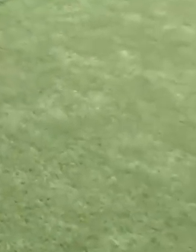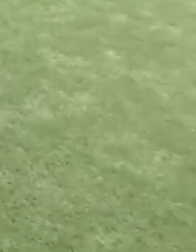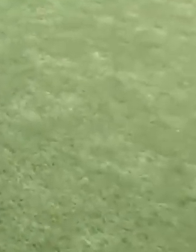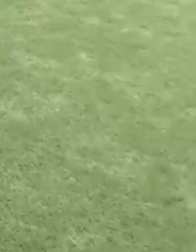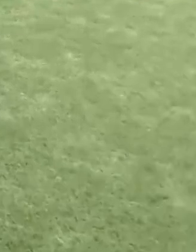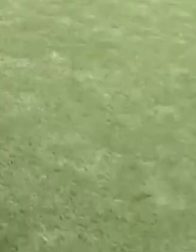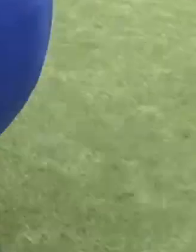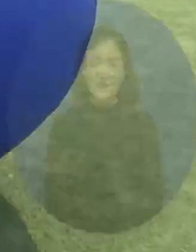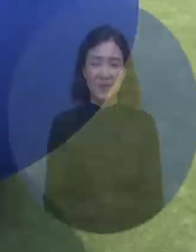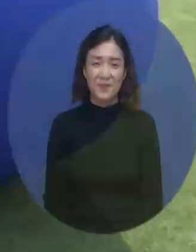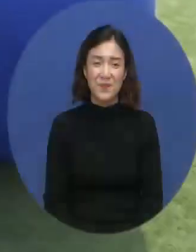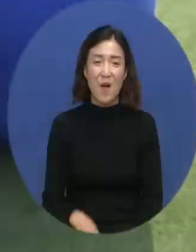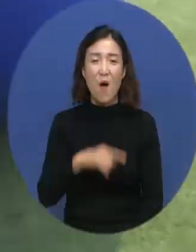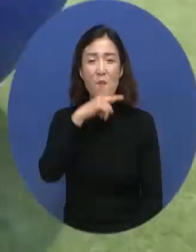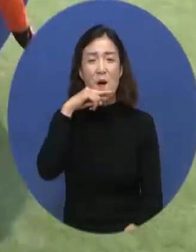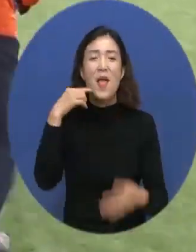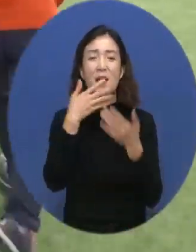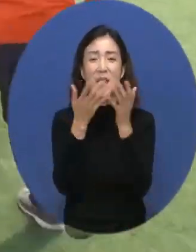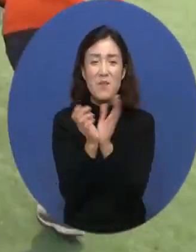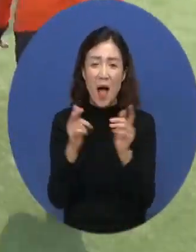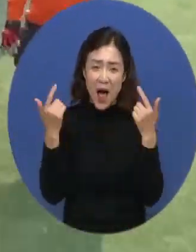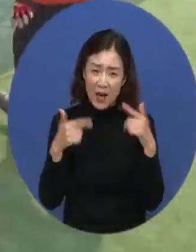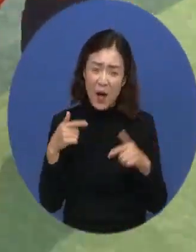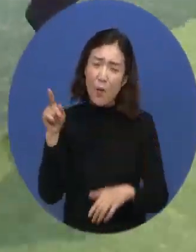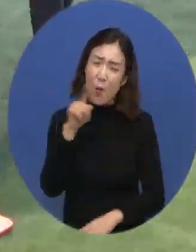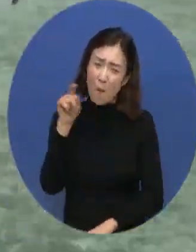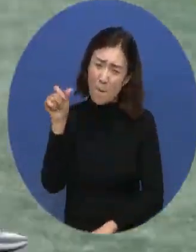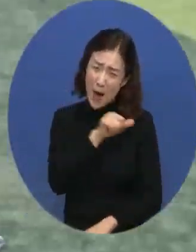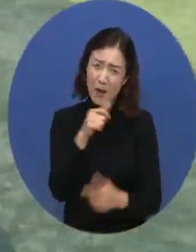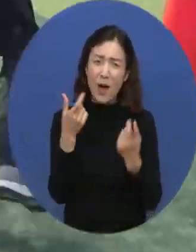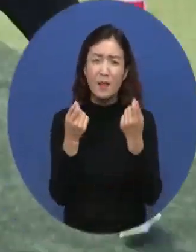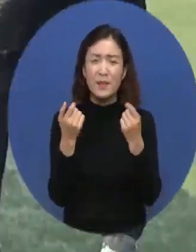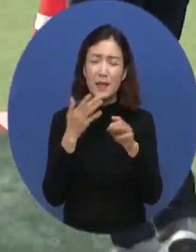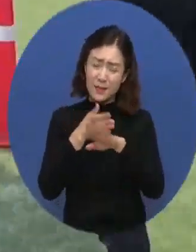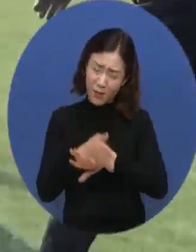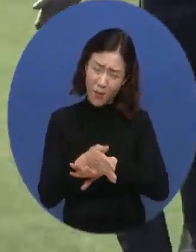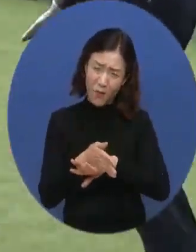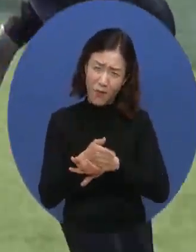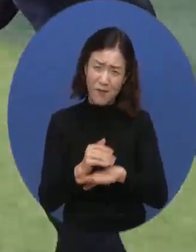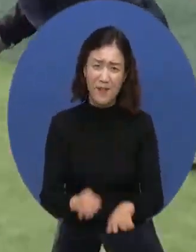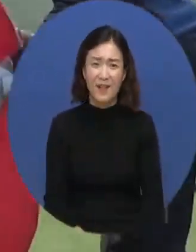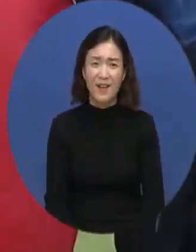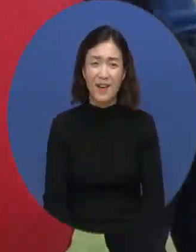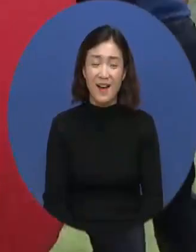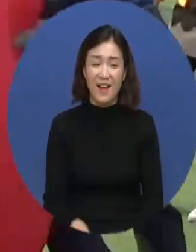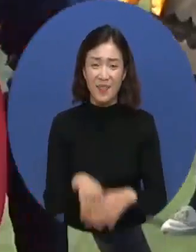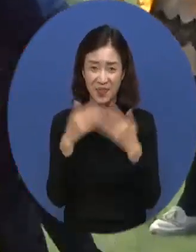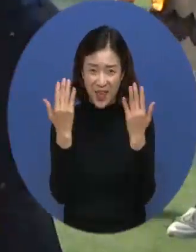공팀은 항상 뭔가 빠른 것 같은데 늦어요. 다들 열심히시죠?